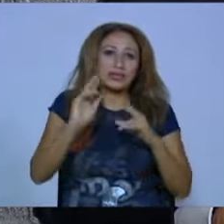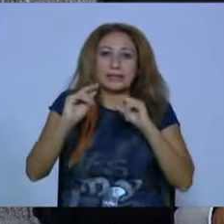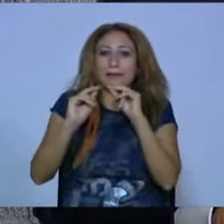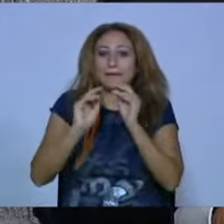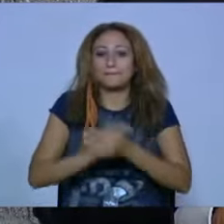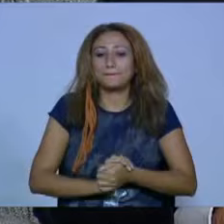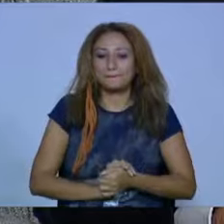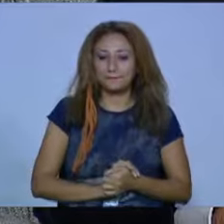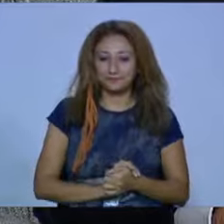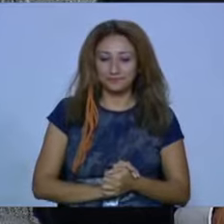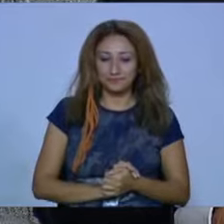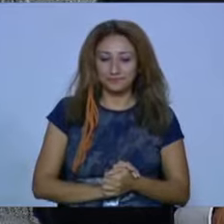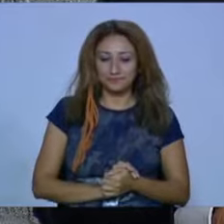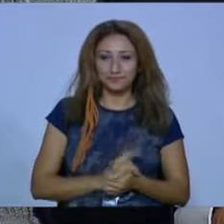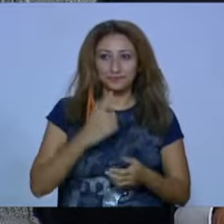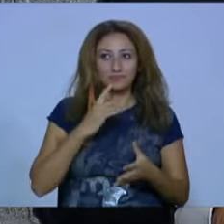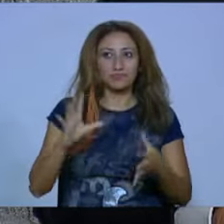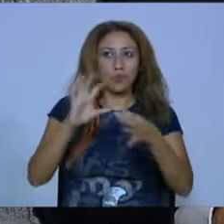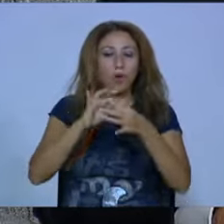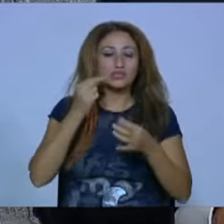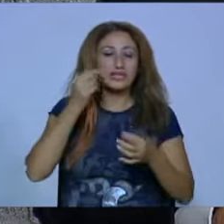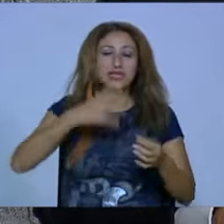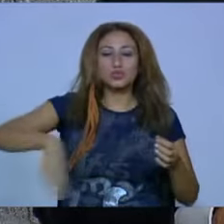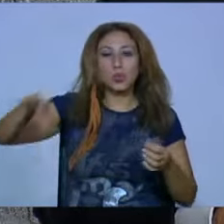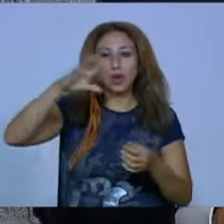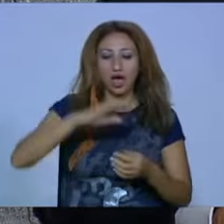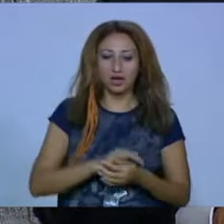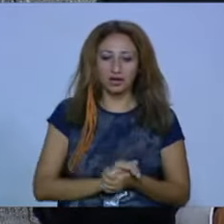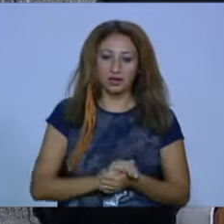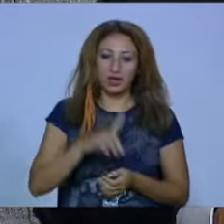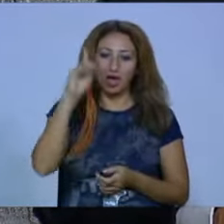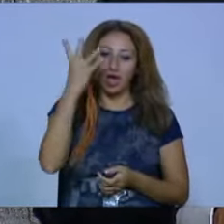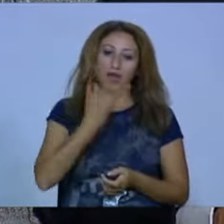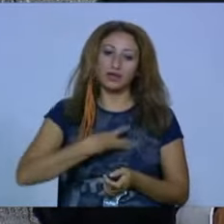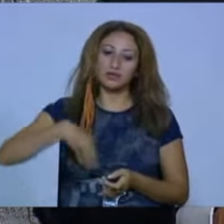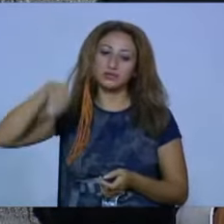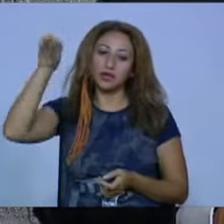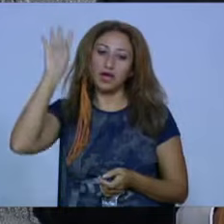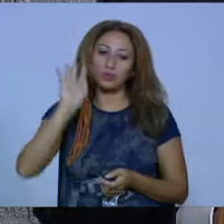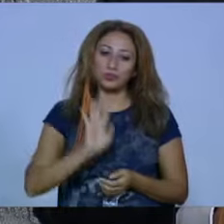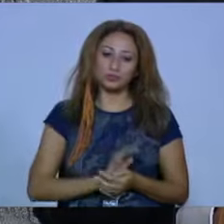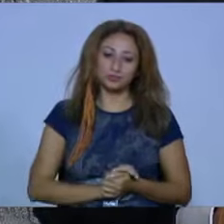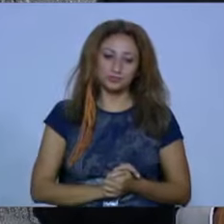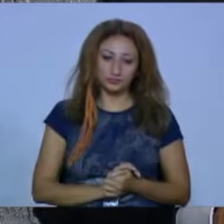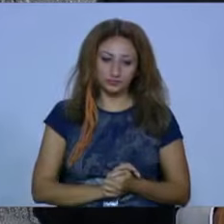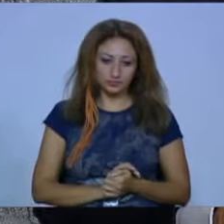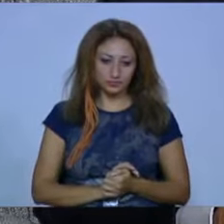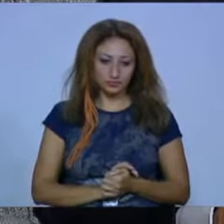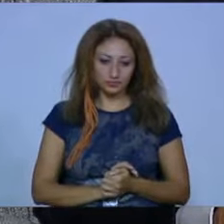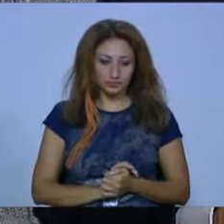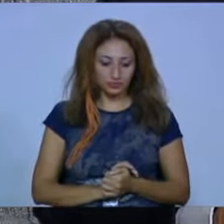يعني، هو كان واصل لكل الناس يعني. صحيح. ربنا يرحمه ودايما